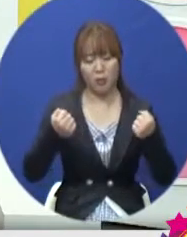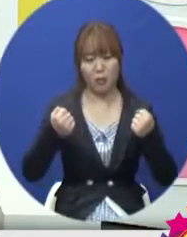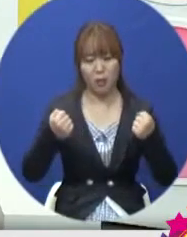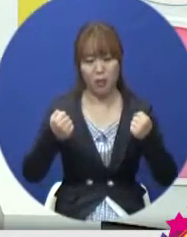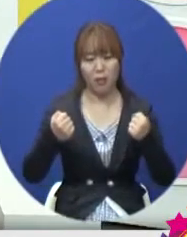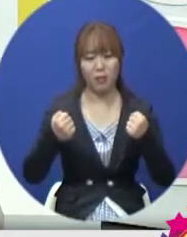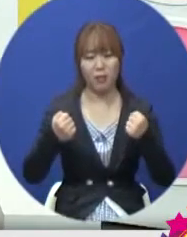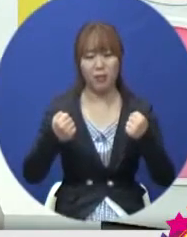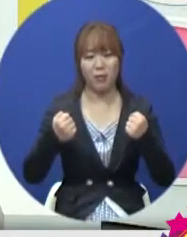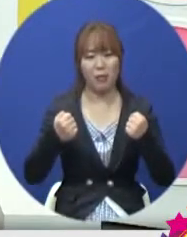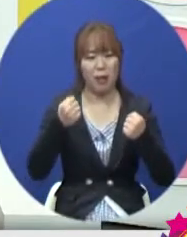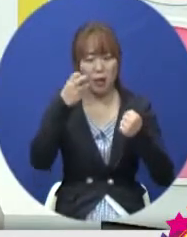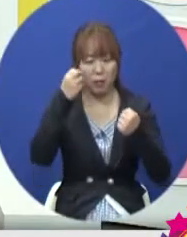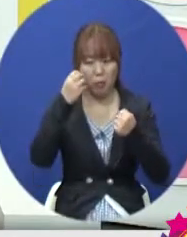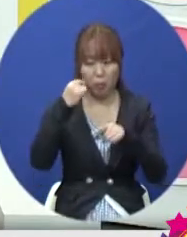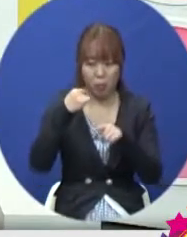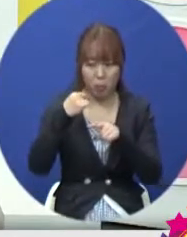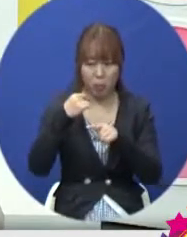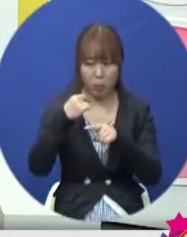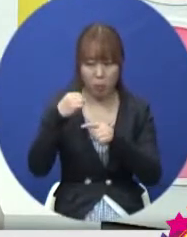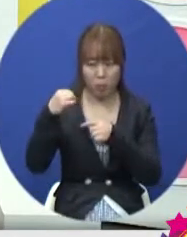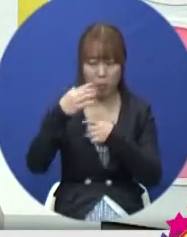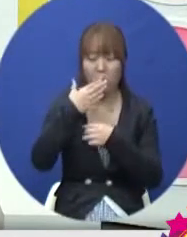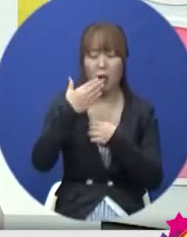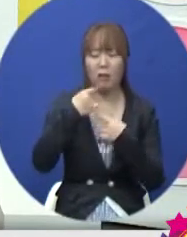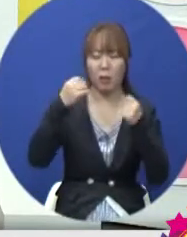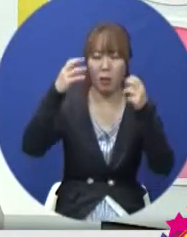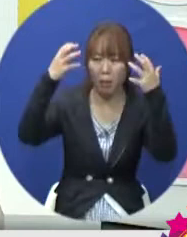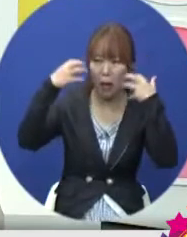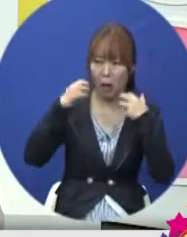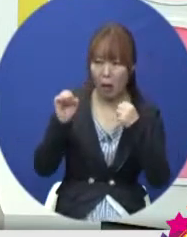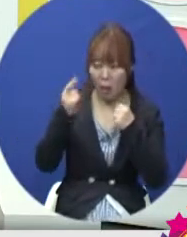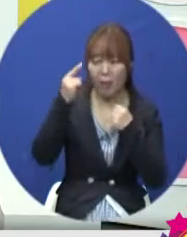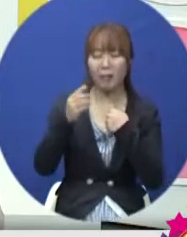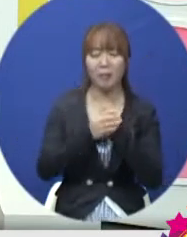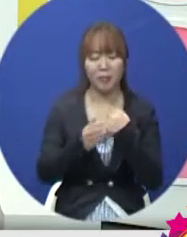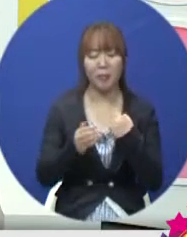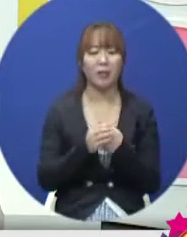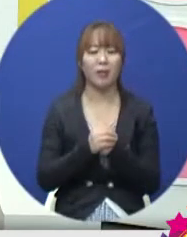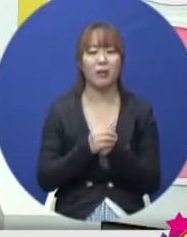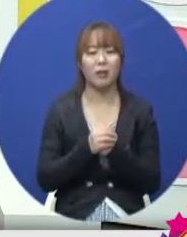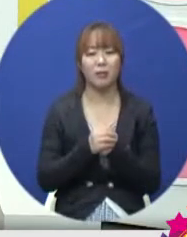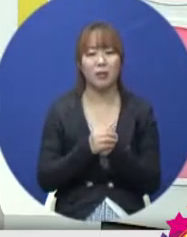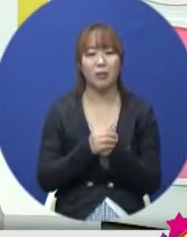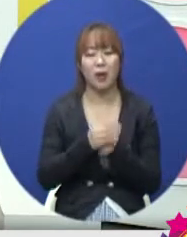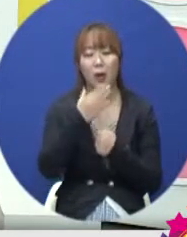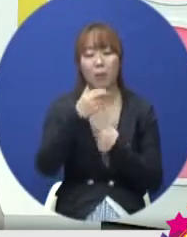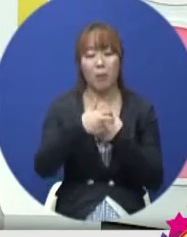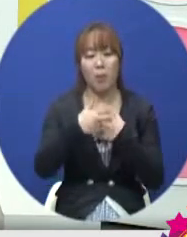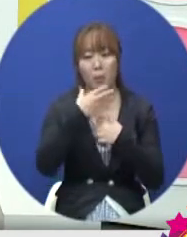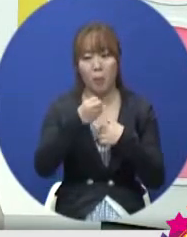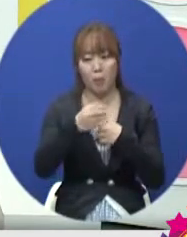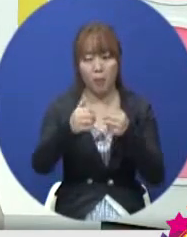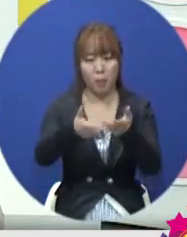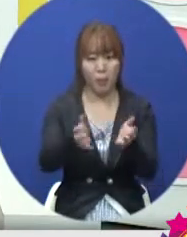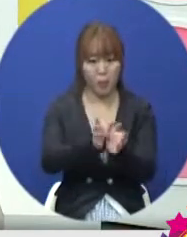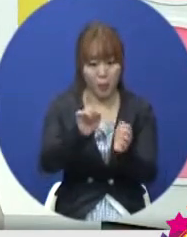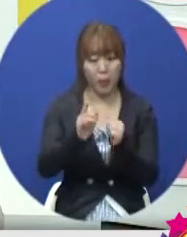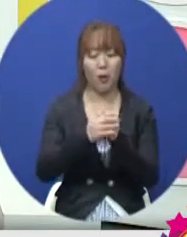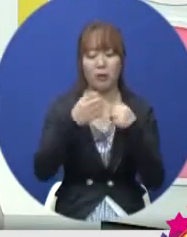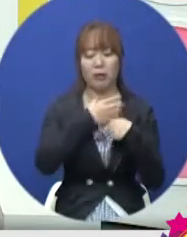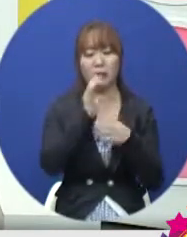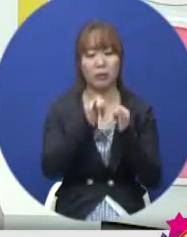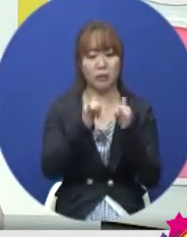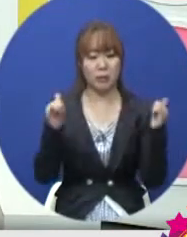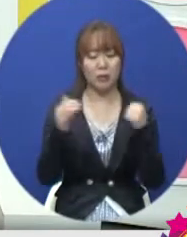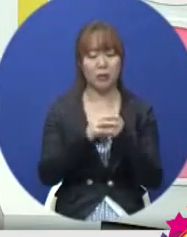건강에 이상 신호가 올 수 있다고 합니다. 폭염으로 인해서요. 네네. 그래서 이 보건복지부에서는요. 우리